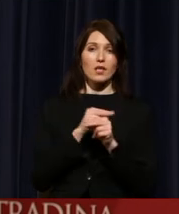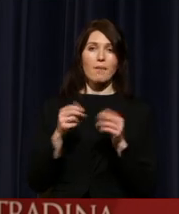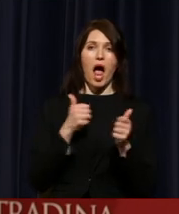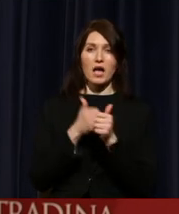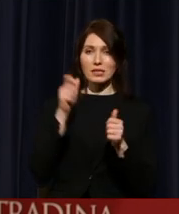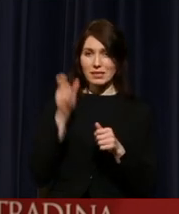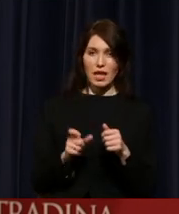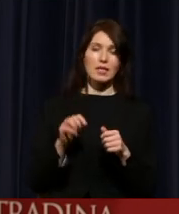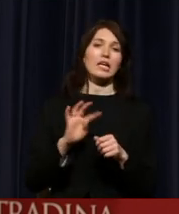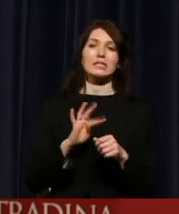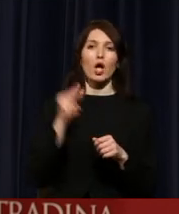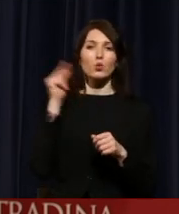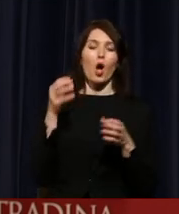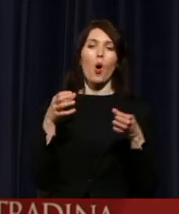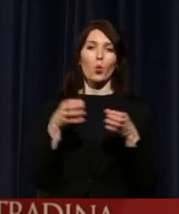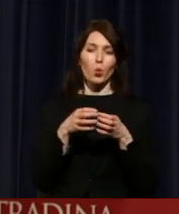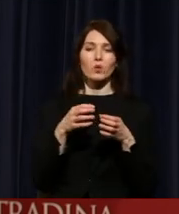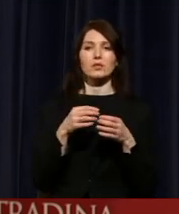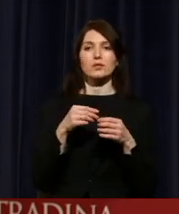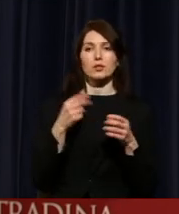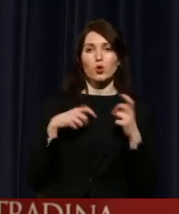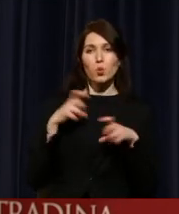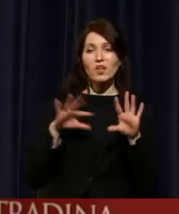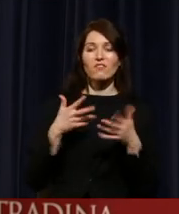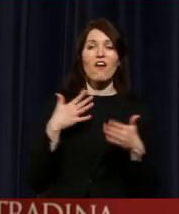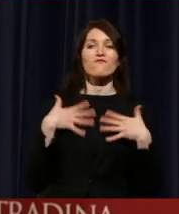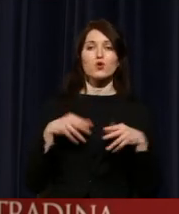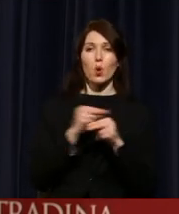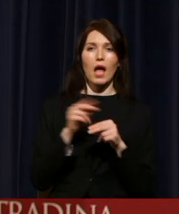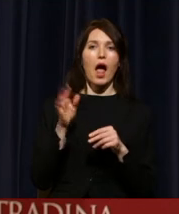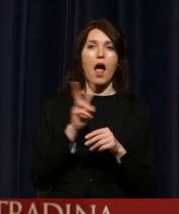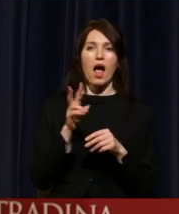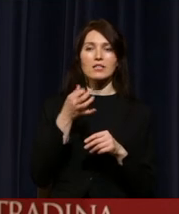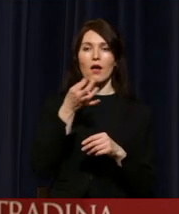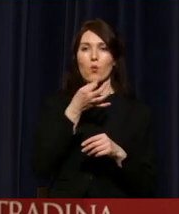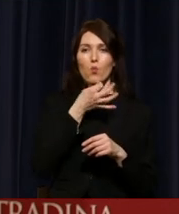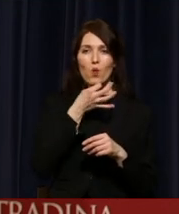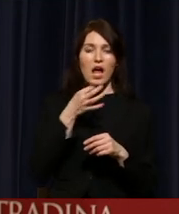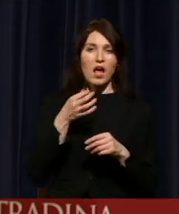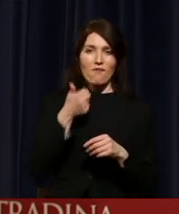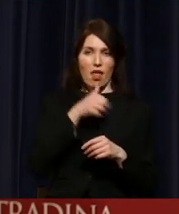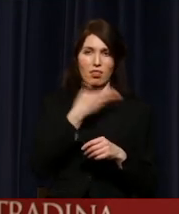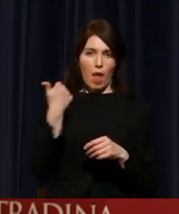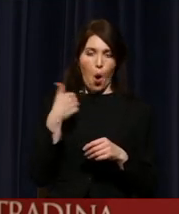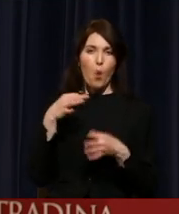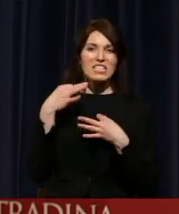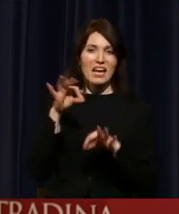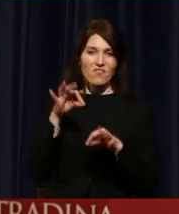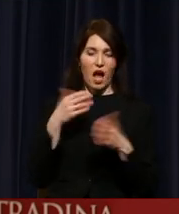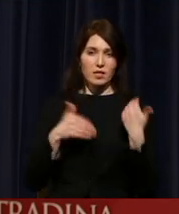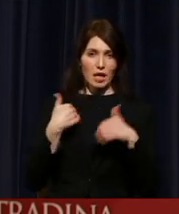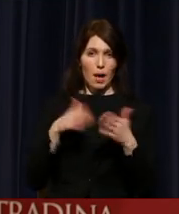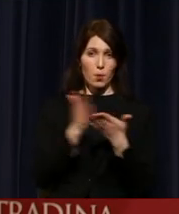tie ir visbiežāk 4. Kursa studenti vai fizioterapeiti, kuri vēl nav sertifikācijas eksāmenu nokārtojuši,